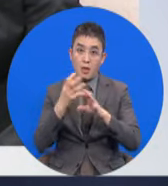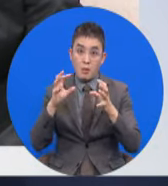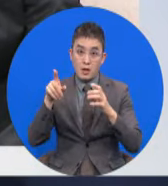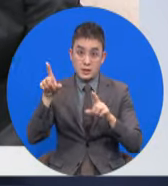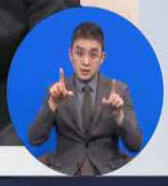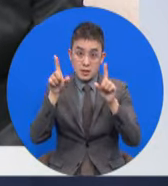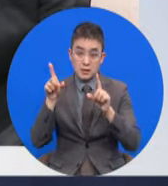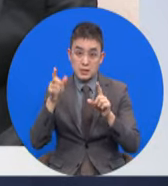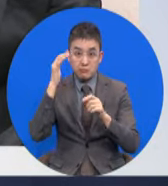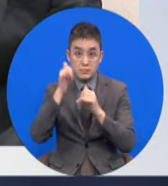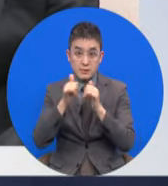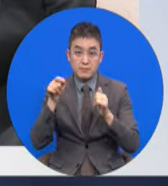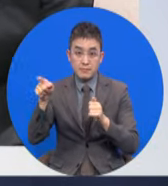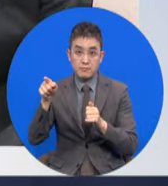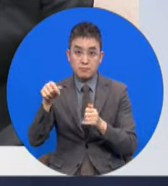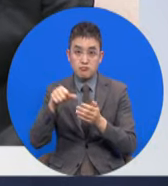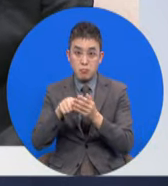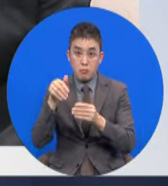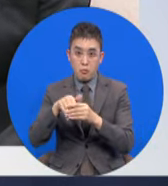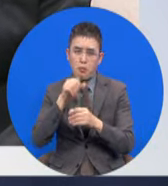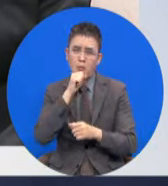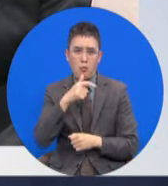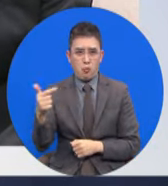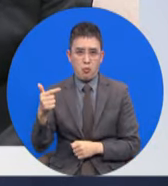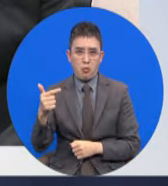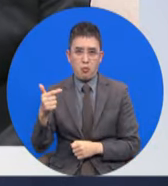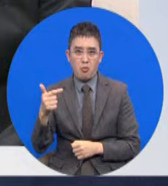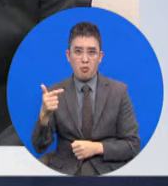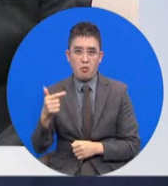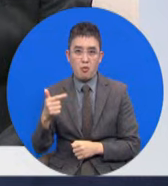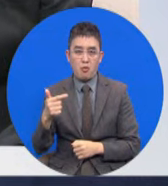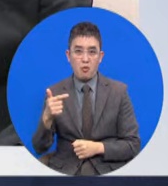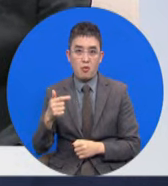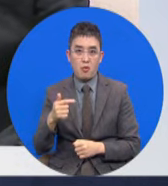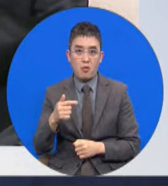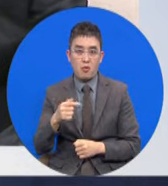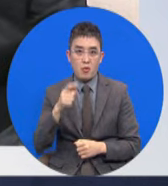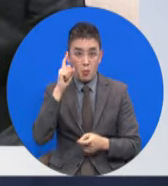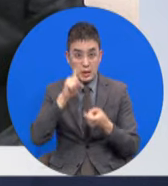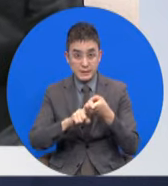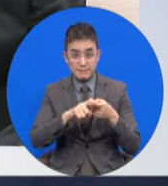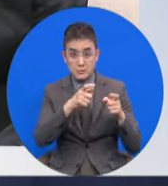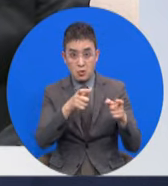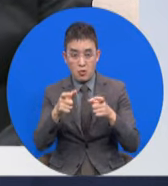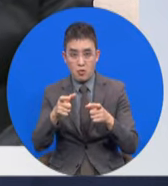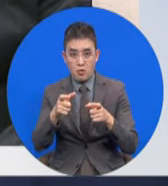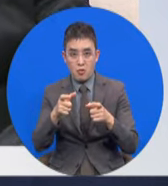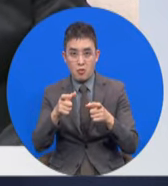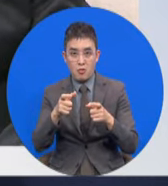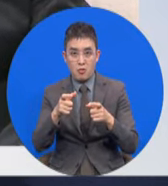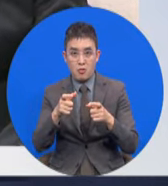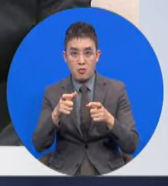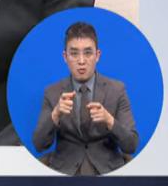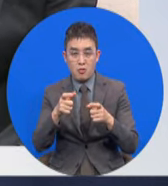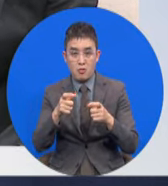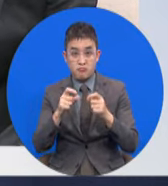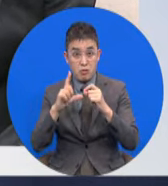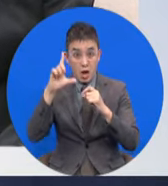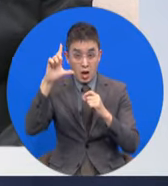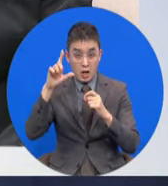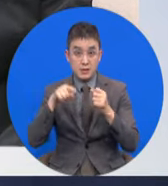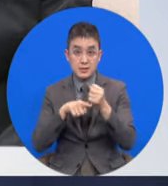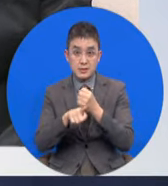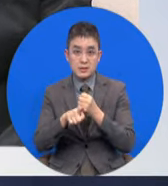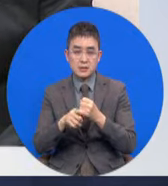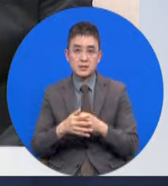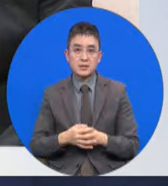높았습니다. 68% 가까이 있었기 때문에 그만큼 박빙 지역이 많고 관심 지역이 많았다라고 본다라면